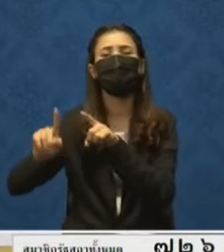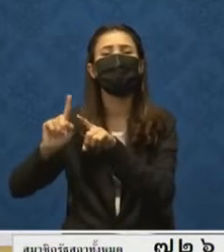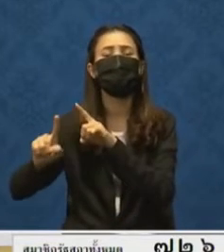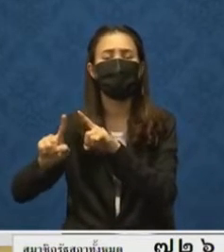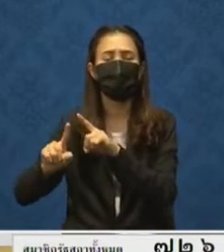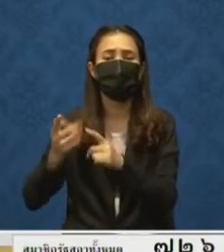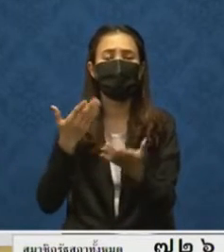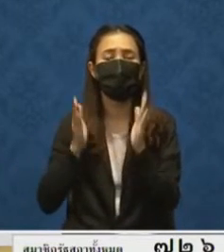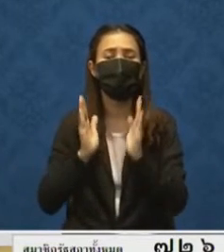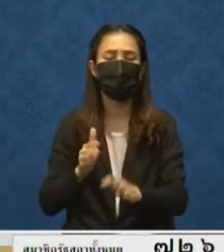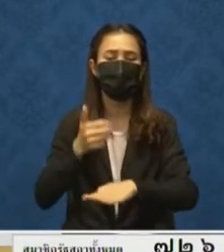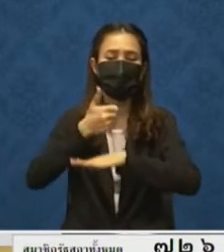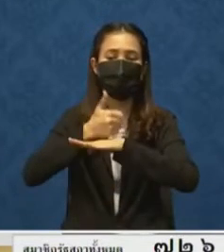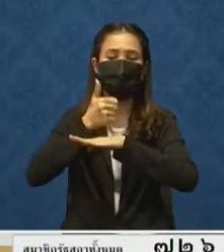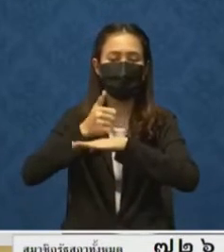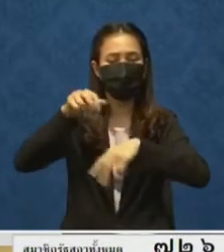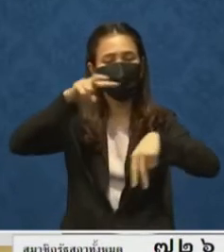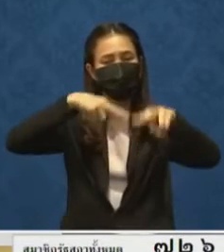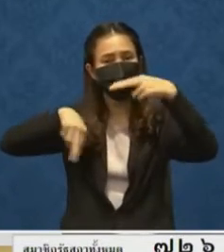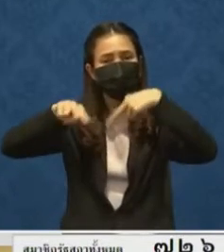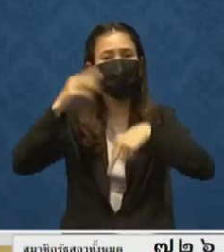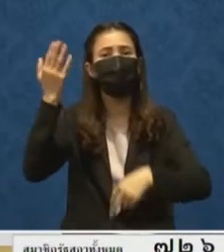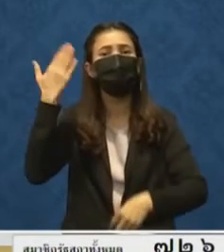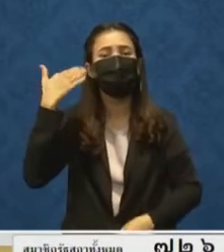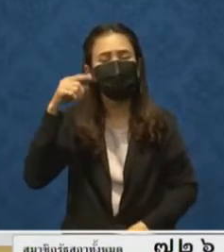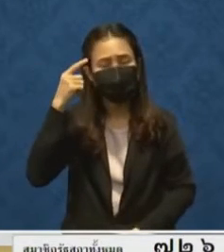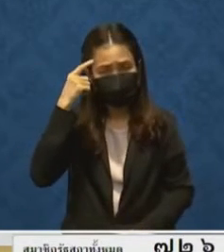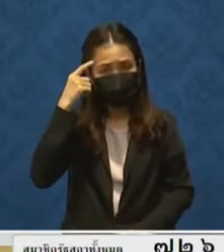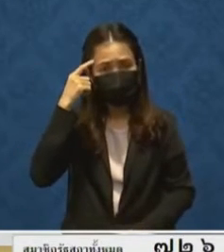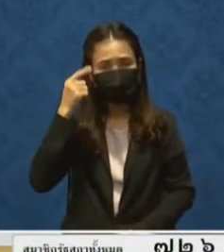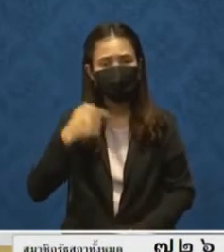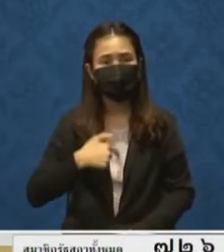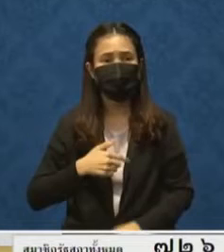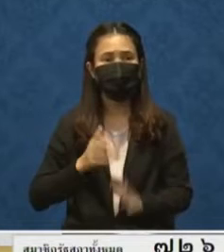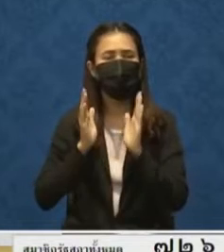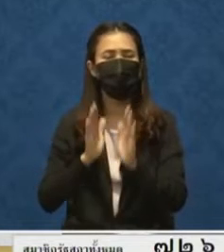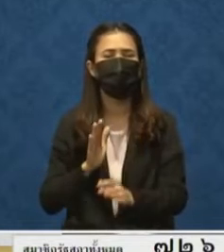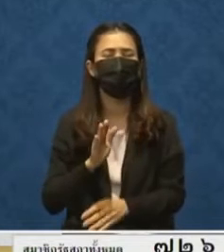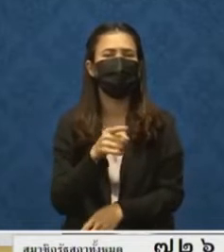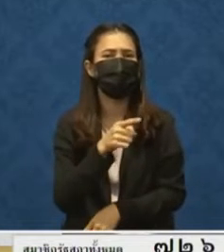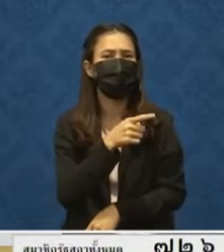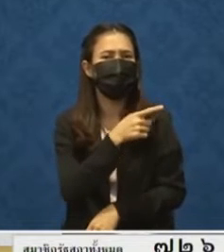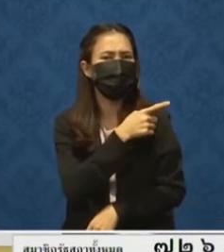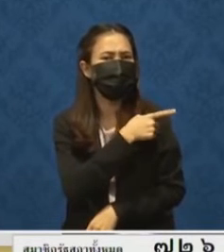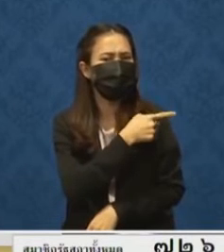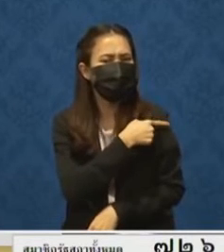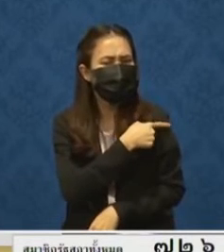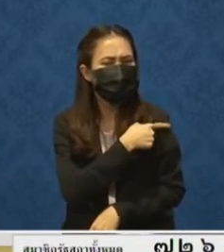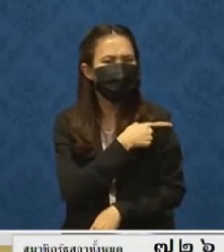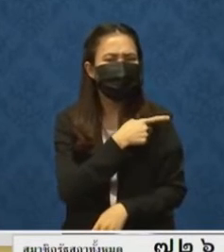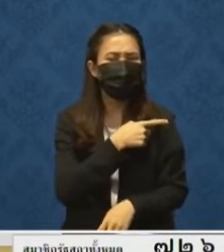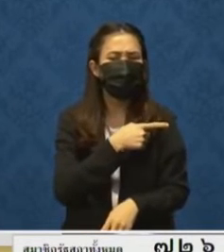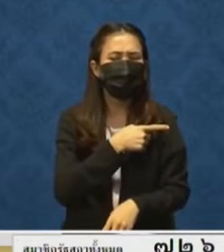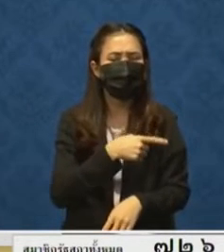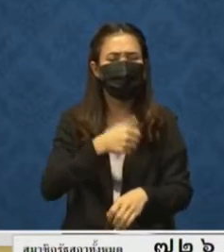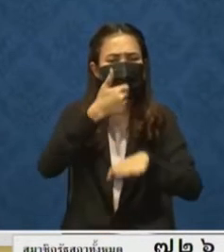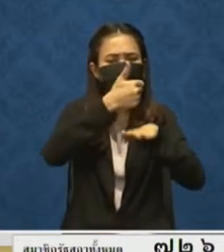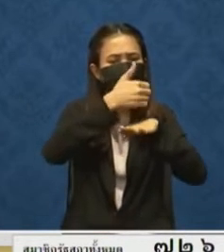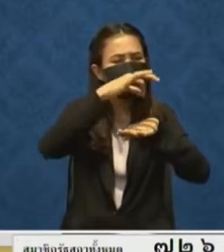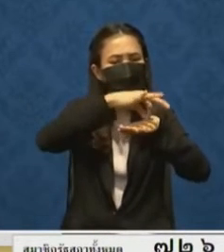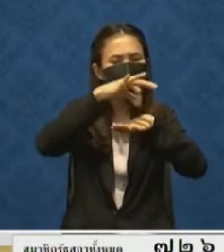จุลตรรίο